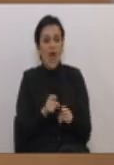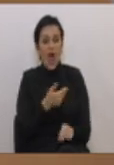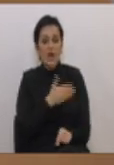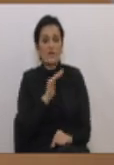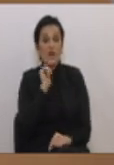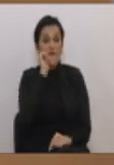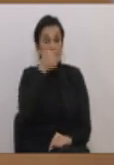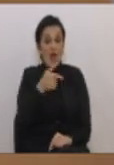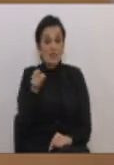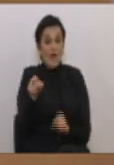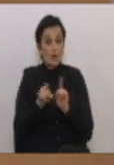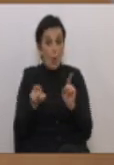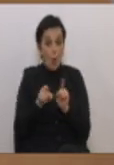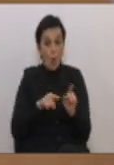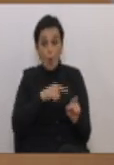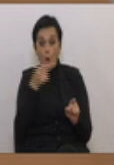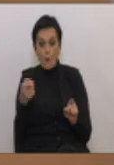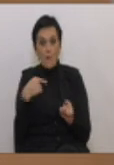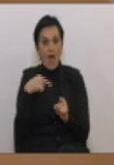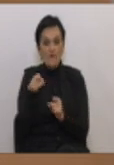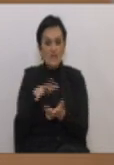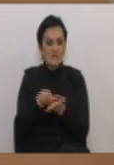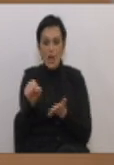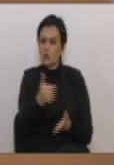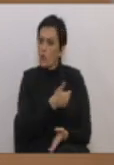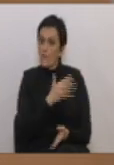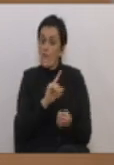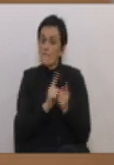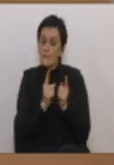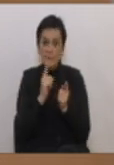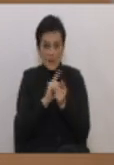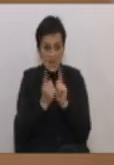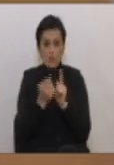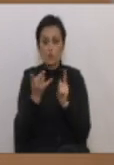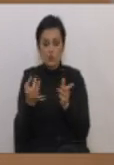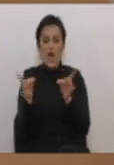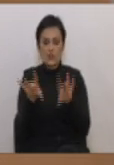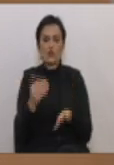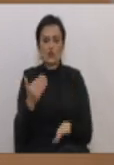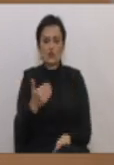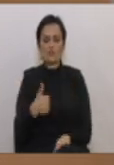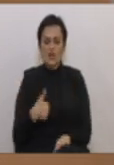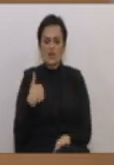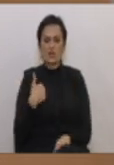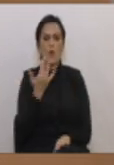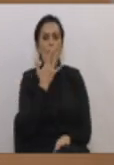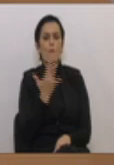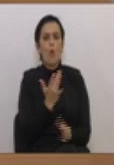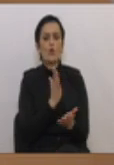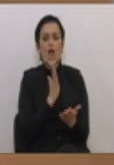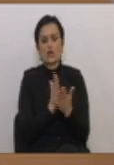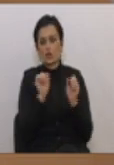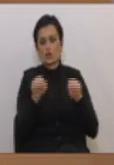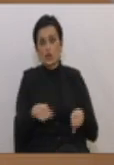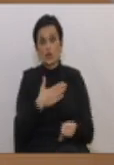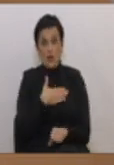თქვენ იქნებით ოპოზიცია, თქვენი განადგურება მინდოდეს. პირიქით, თქვენ უნდა დარჩეთ და უნდა ქონდეთ ღირსეული პოლიტიკური არსებობის შესაძლებლობა. ეს